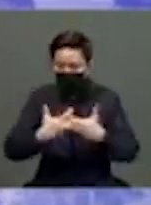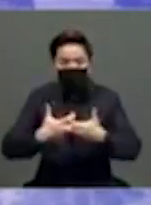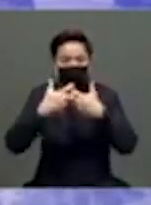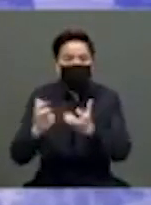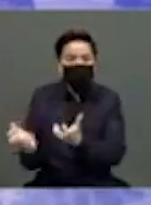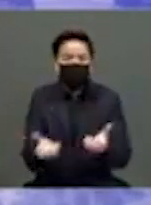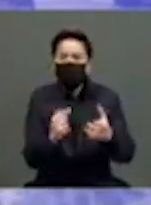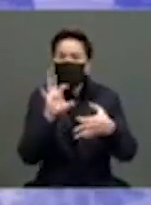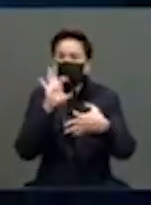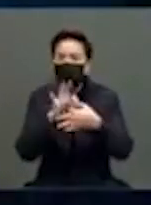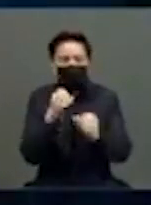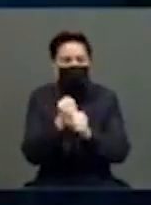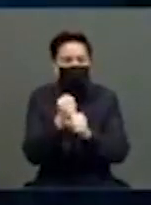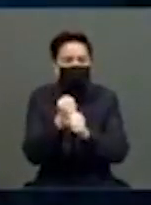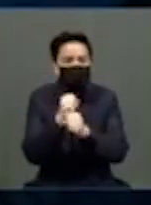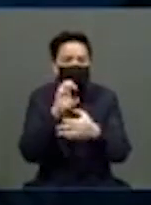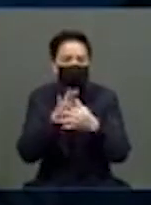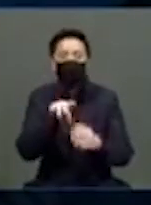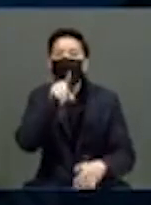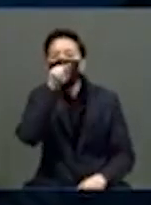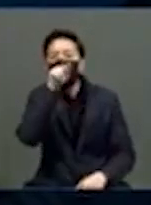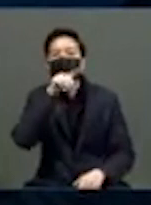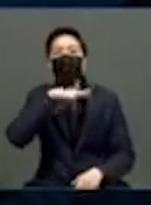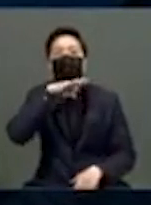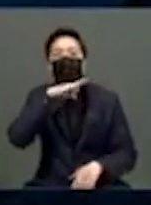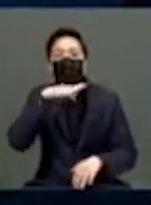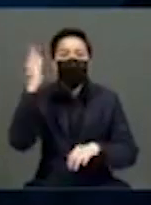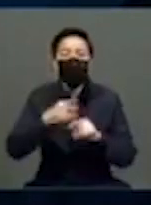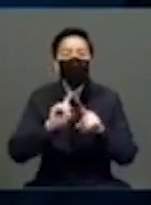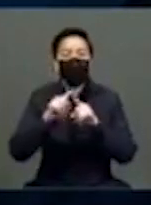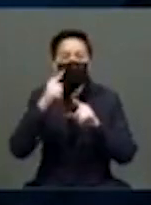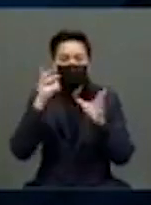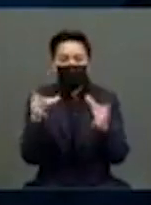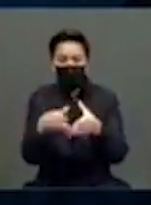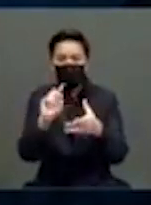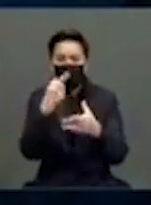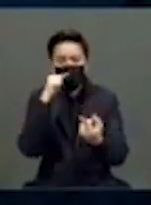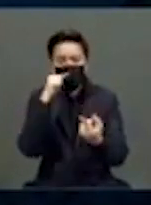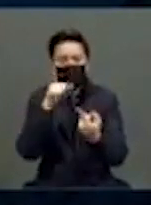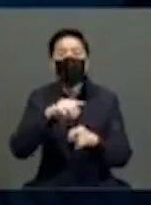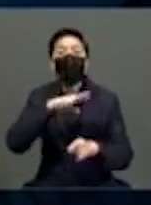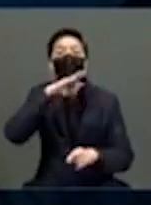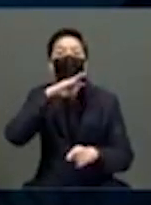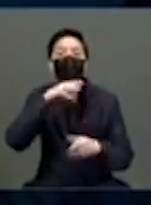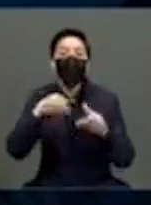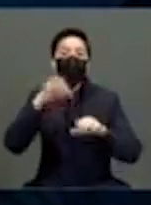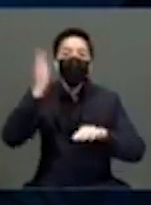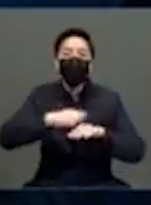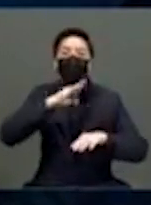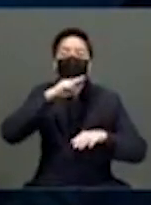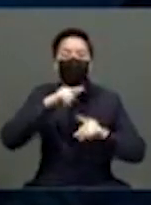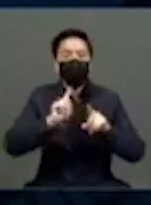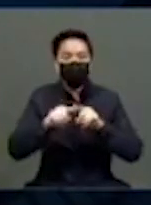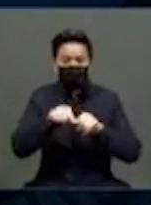เกี่ยวข้องกับเรื่องคำทำด้านไก่และก็หมูนะครับอันนี้มีคาสเตอร์ใหม่รองเป็นโรงงานหมูนะครับโรงหมู